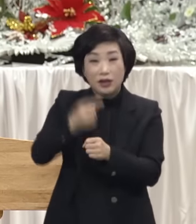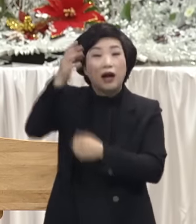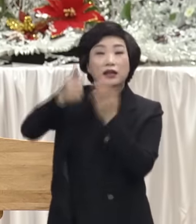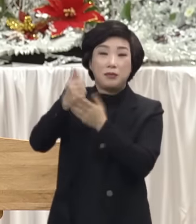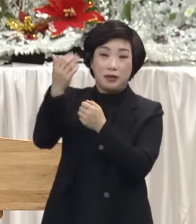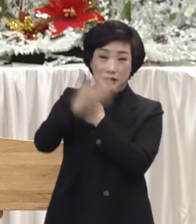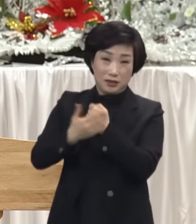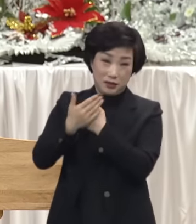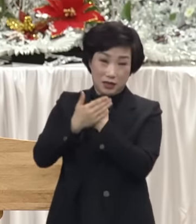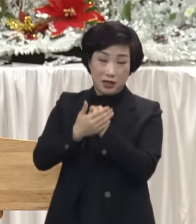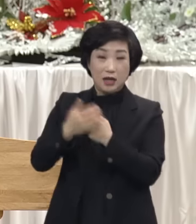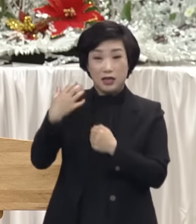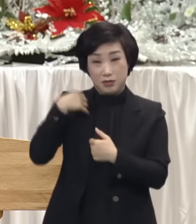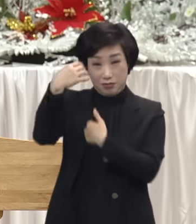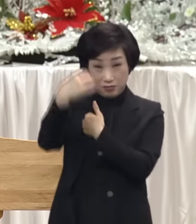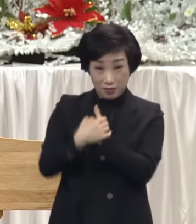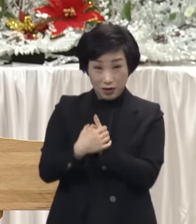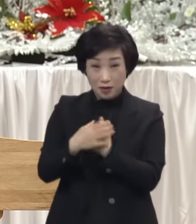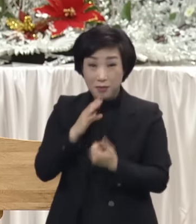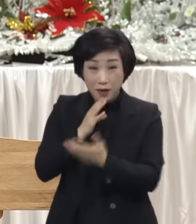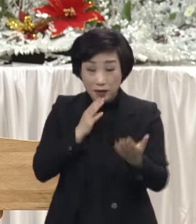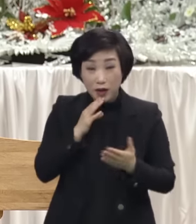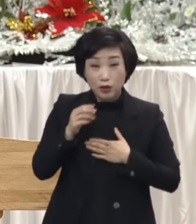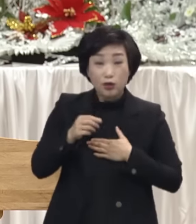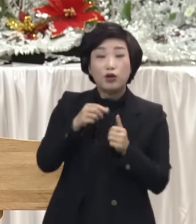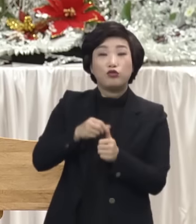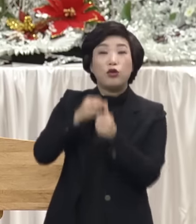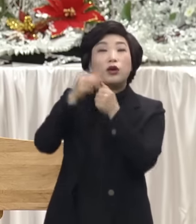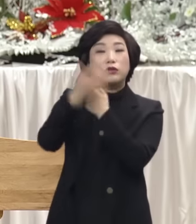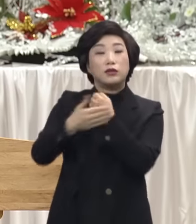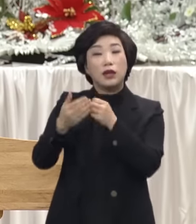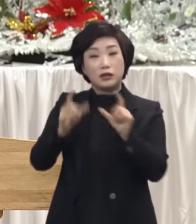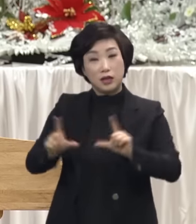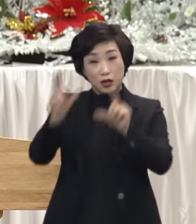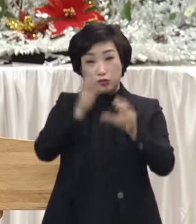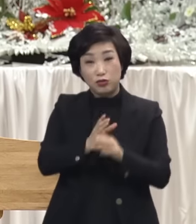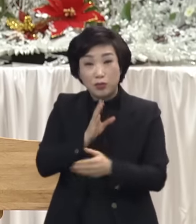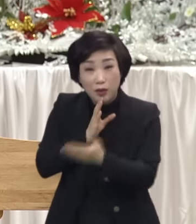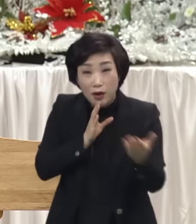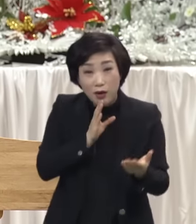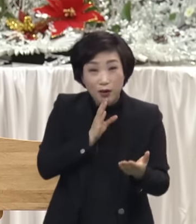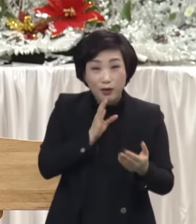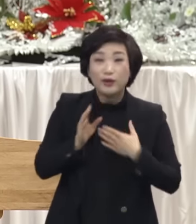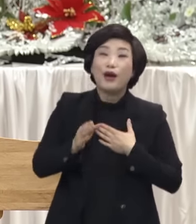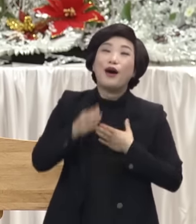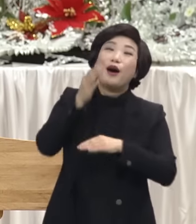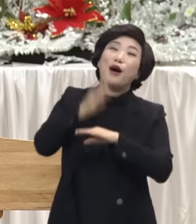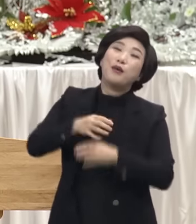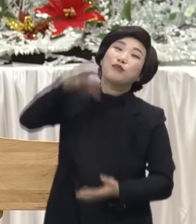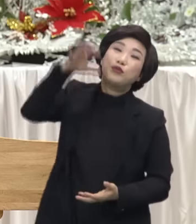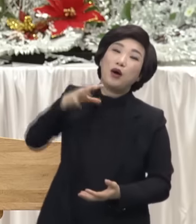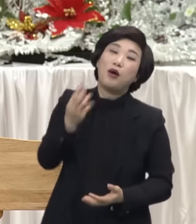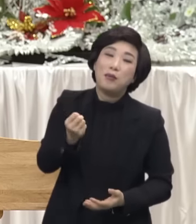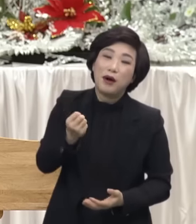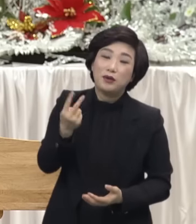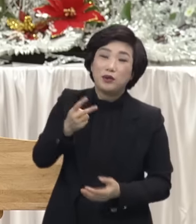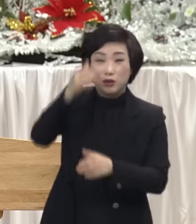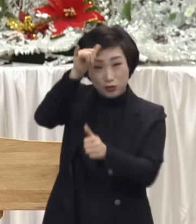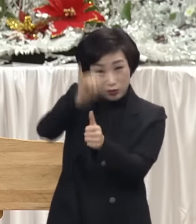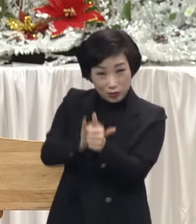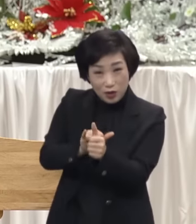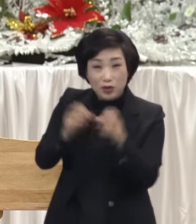받고 축복 받고 내가 구원받은 은혜 속에서 살면서 얼마나 감사하며 충성하며